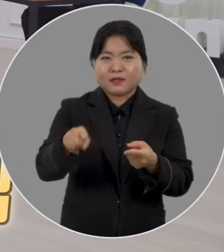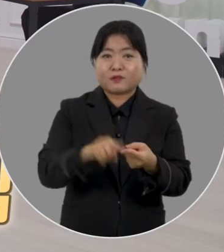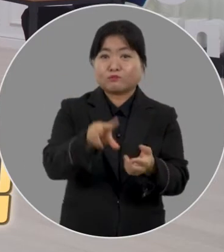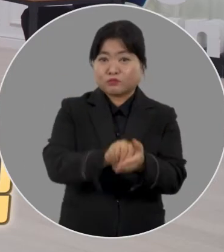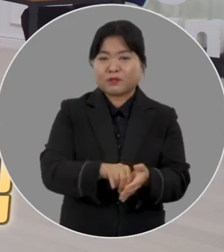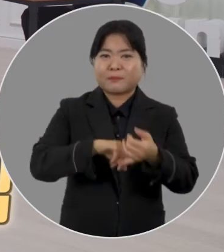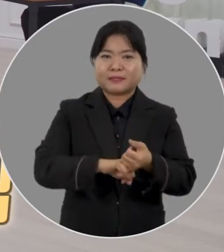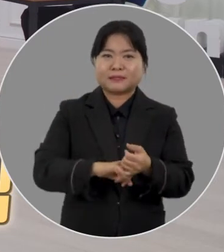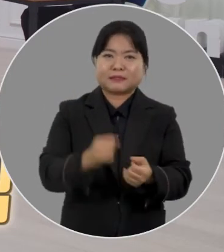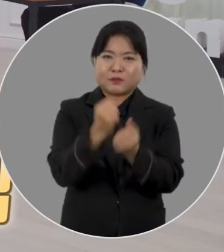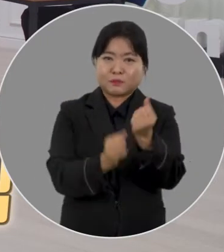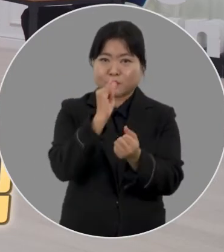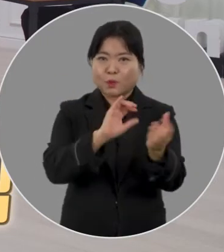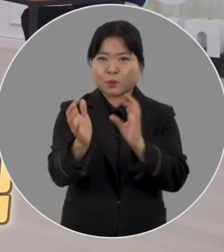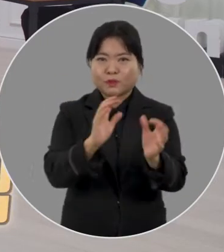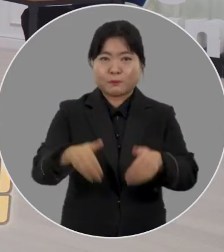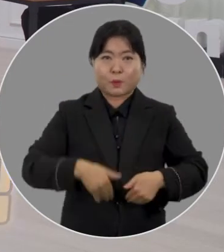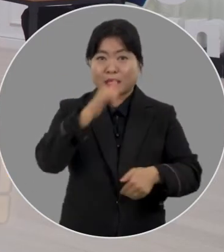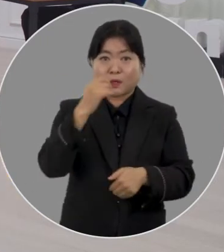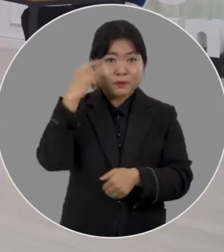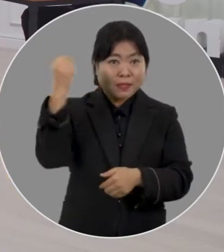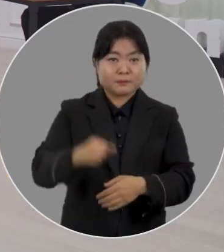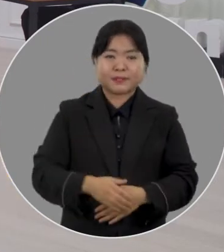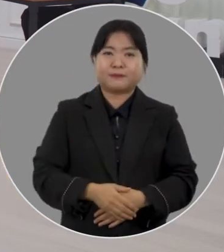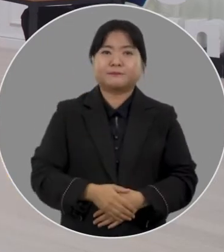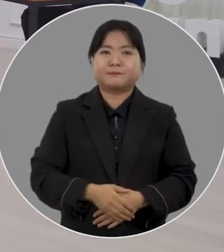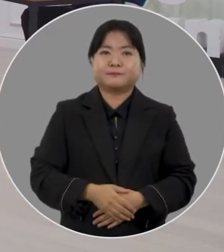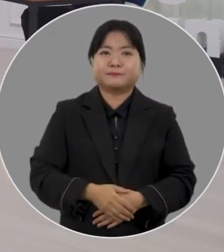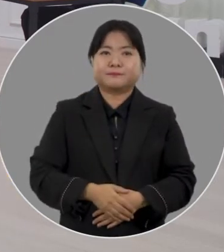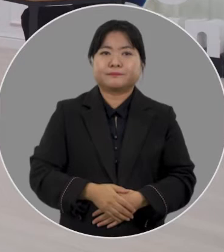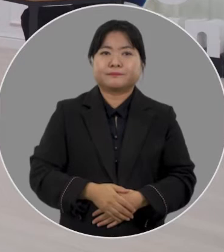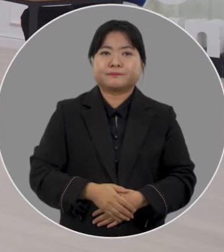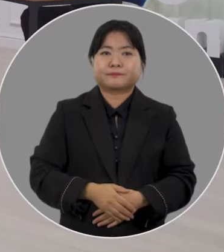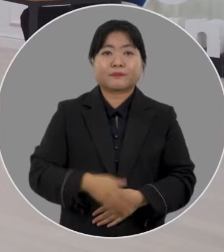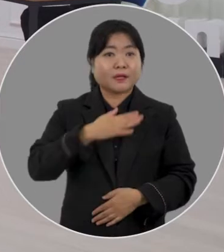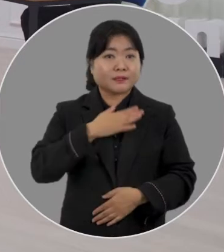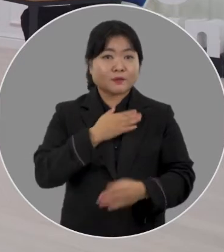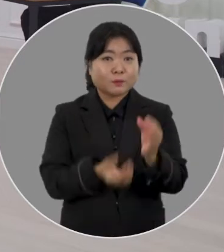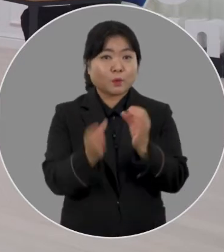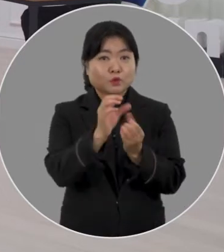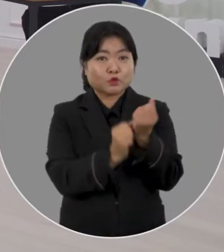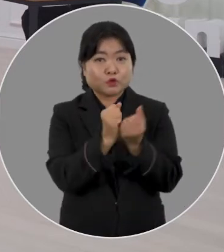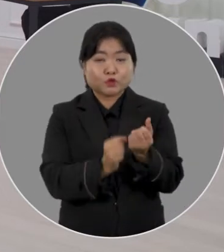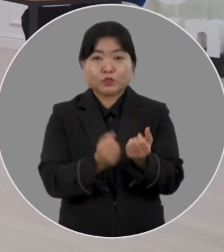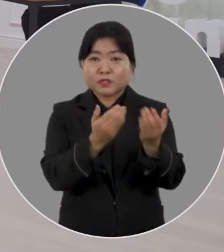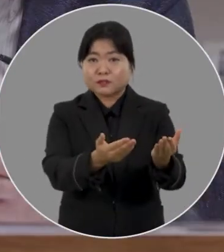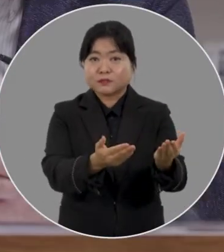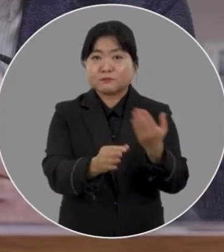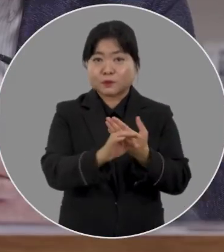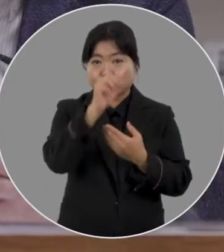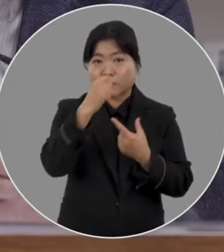반드시 언급되고 논의될 필요가 있다고 생각을 합니다. 네. 뭐 제가 좀 보충해서 말씀드리면 네. 좋을 것